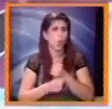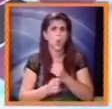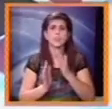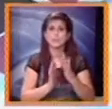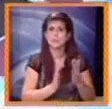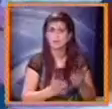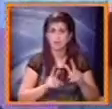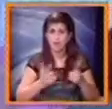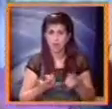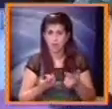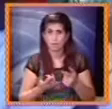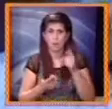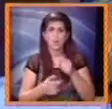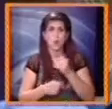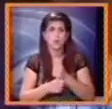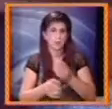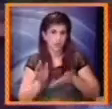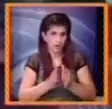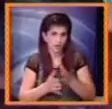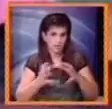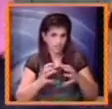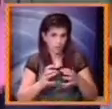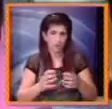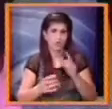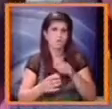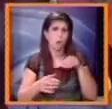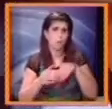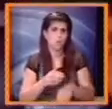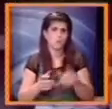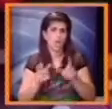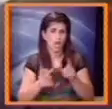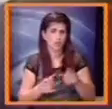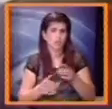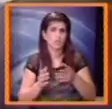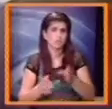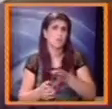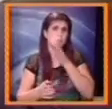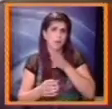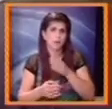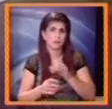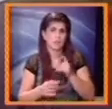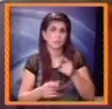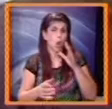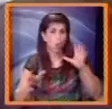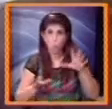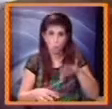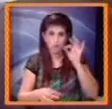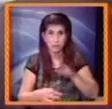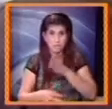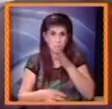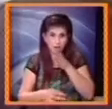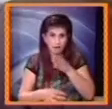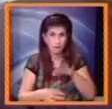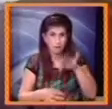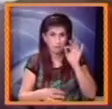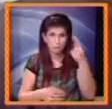סדר. למה? היא רק מכניסה את הכפר לבוץ. אנשים של הכפר, הם צריכים לפתור את הבעיה. ואם הם לא מצליחים לפתור את הבעיה, כבר אפשר